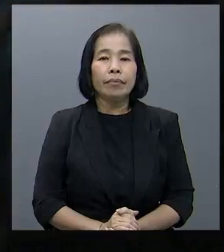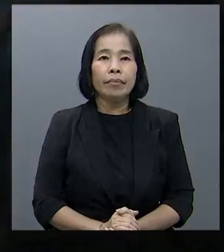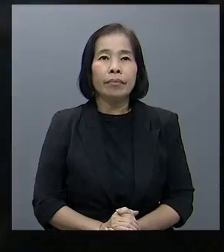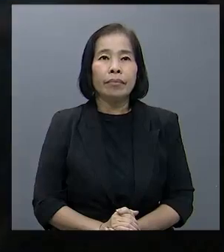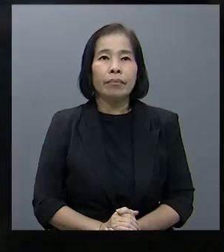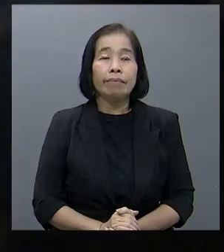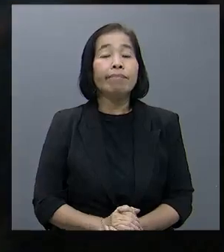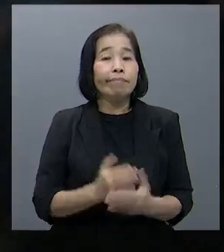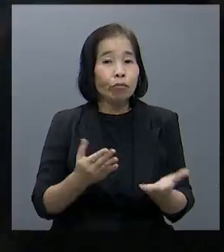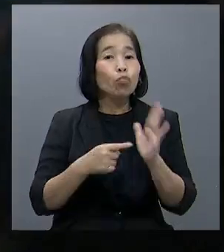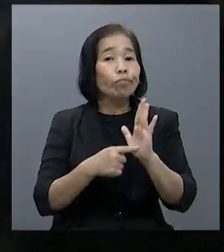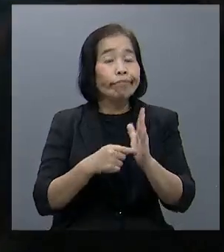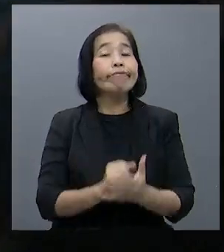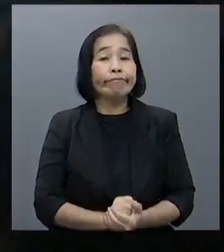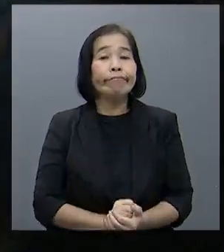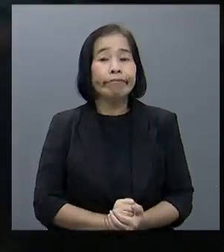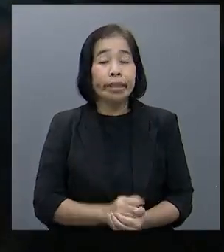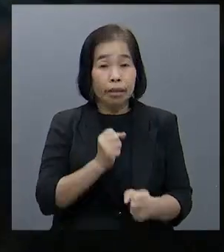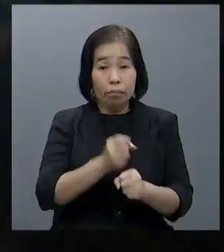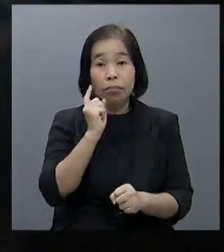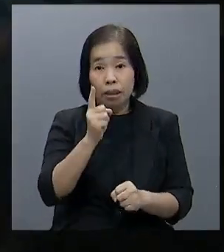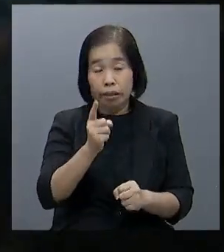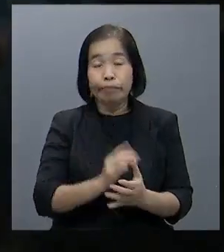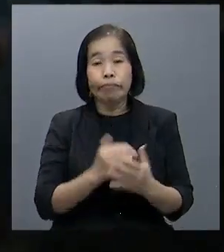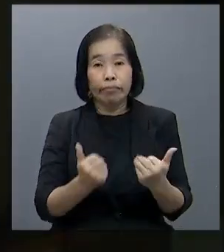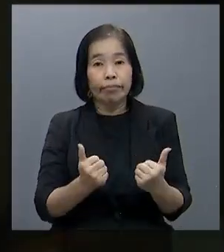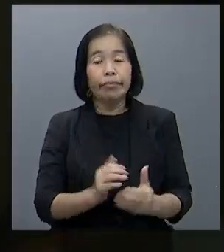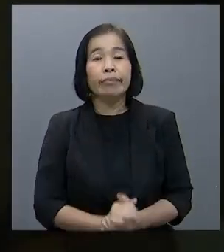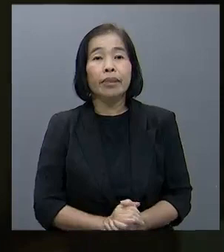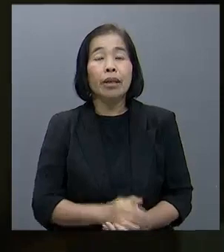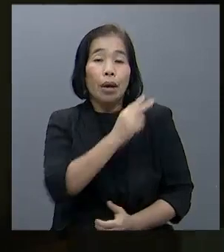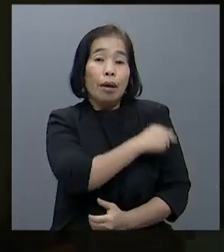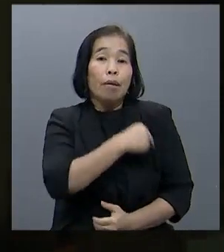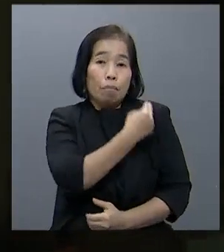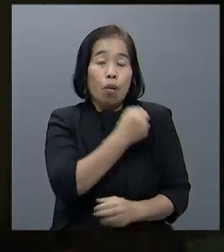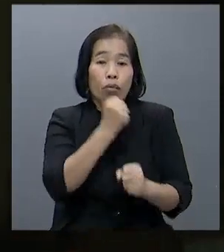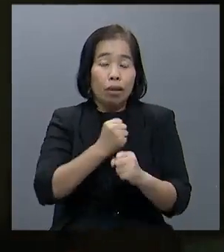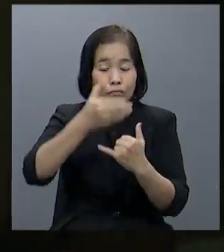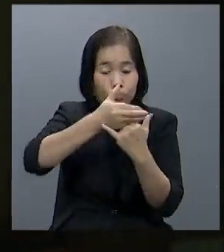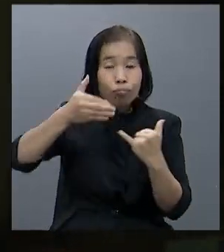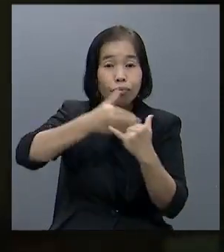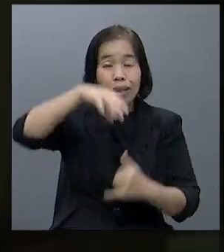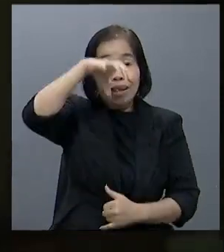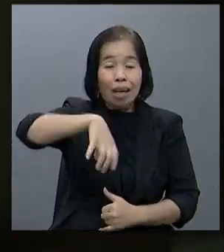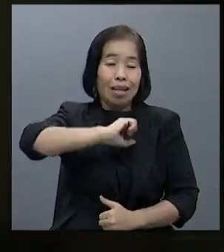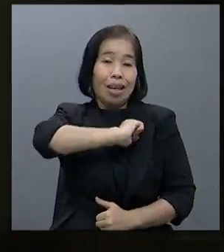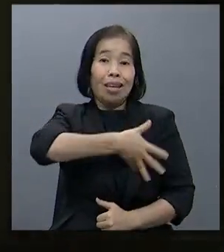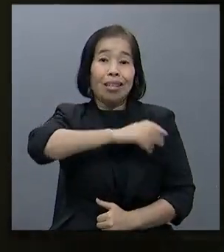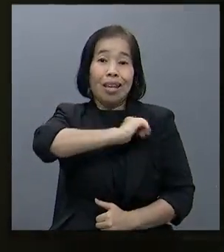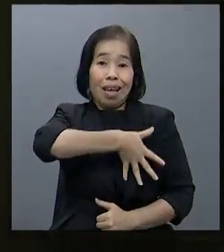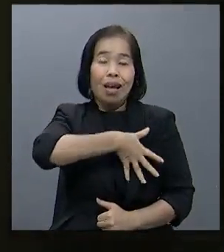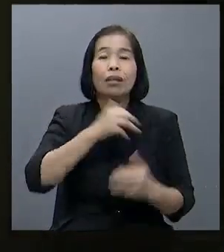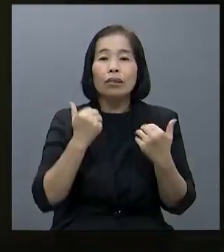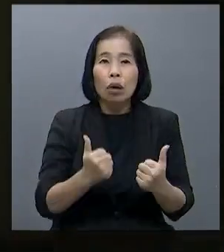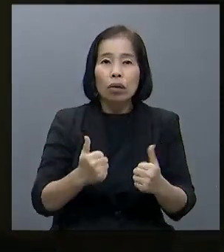นี่แหละค่ะเป็นสถานการณ์ที่เกิดขึ้นในพื้นที่ขณะนี้แพทย์ที่ทำงานในกาซ่าต้องใช้ไฟจากโทรศัพท์มือถือ